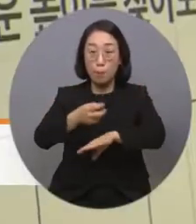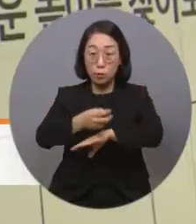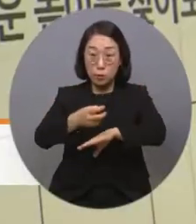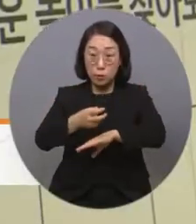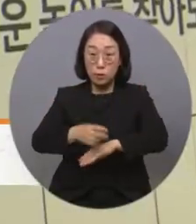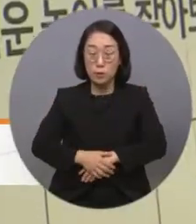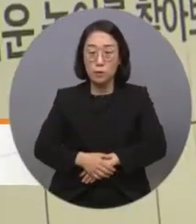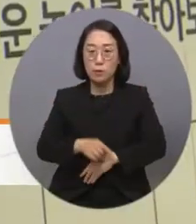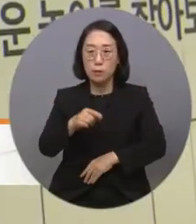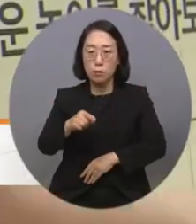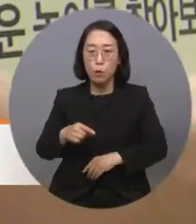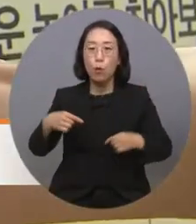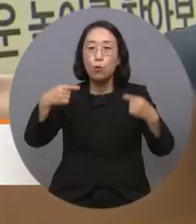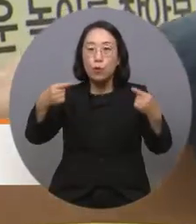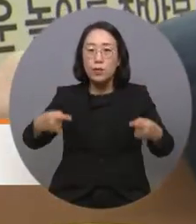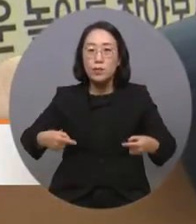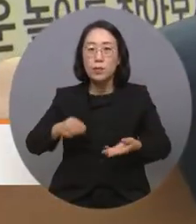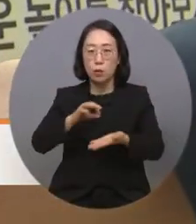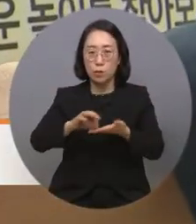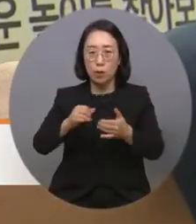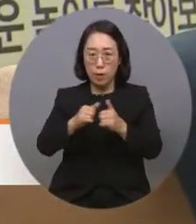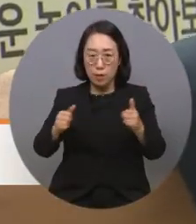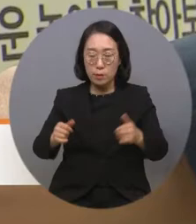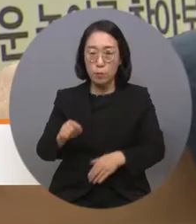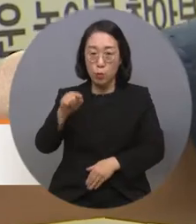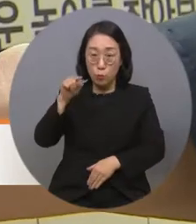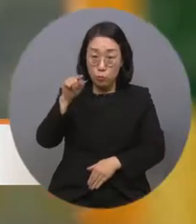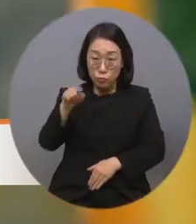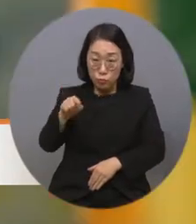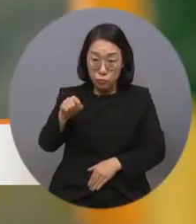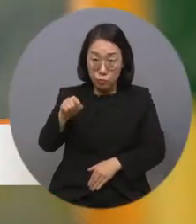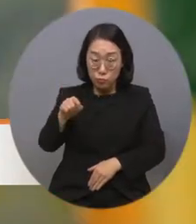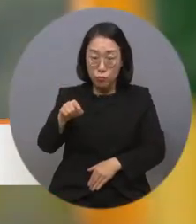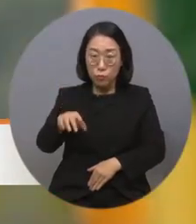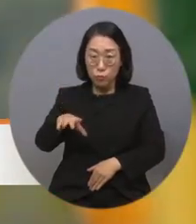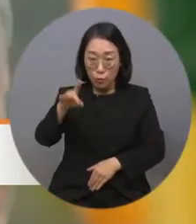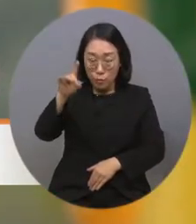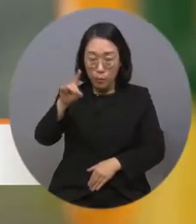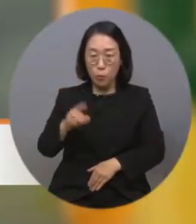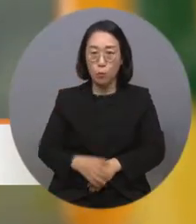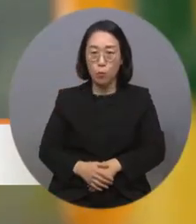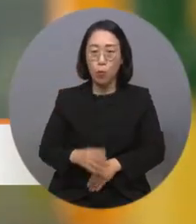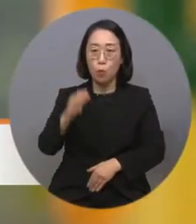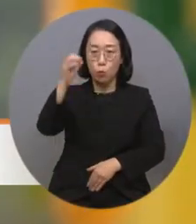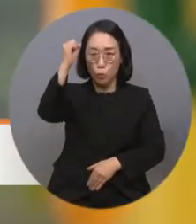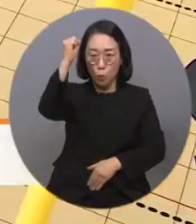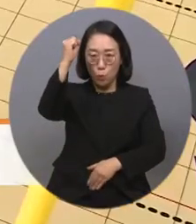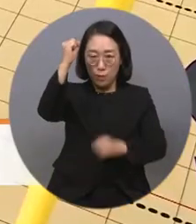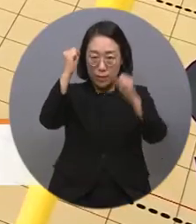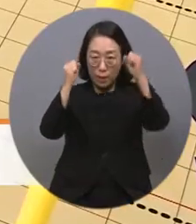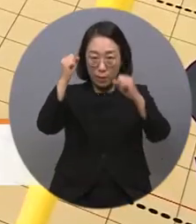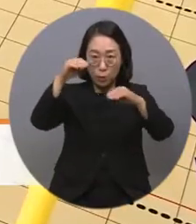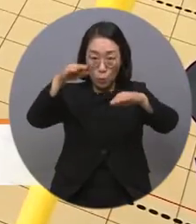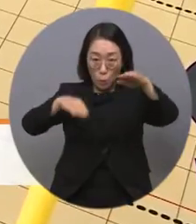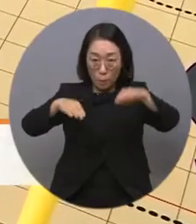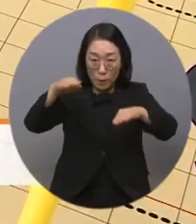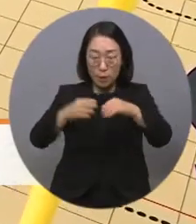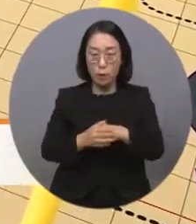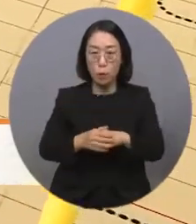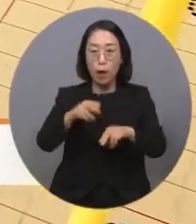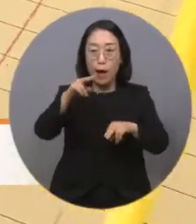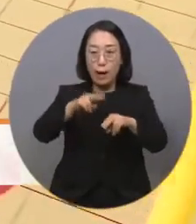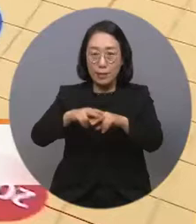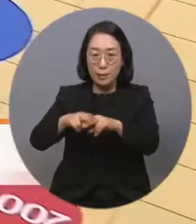버스는 휠체어 이용자를 위한 탑승 신호 스위치를 시작으로 다양한 높이에 맞춘 손잡이, 교통약자